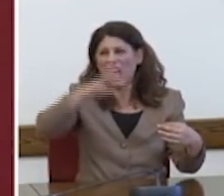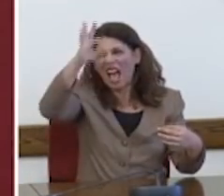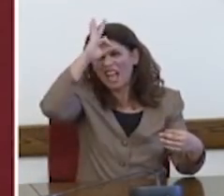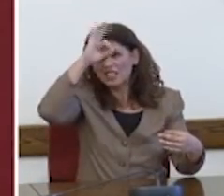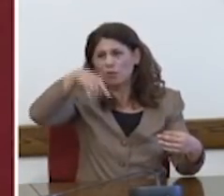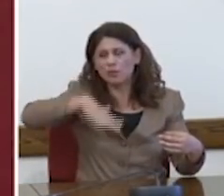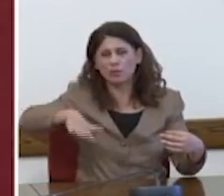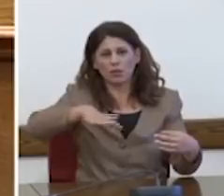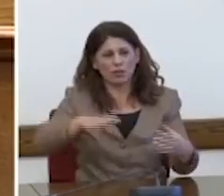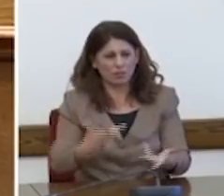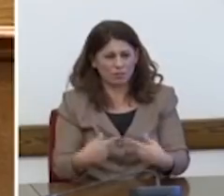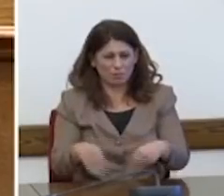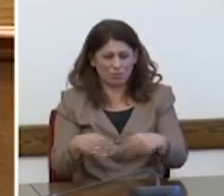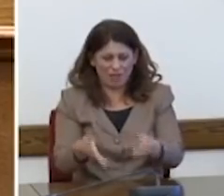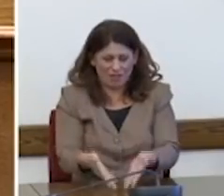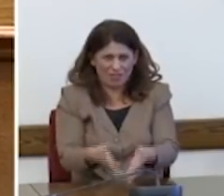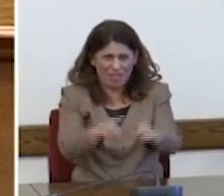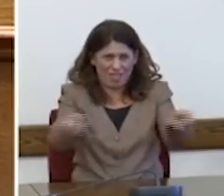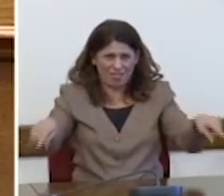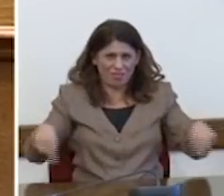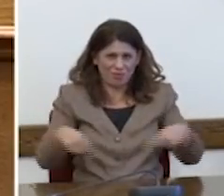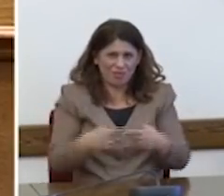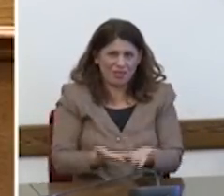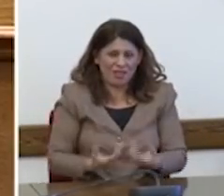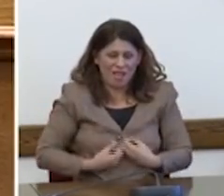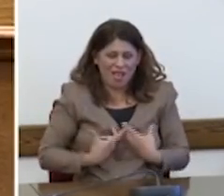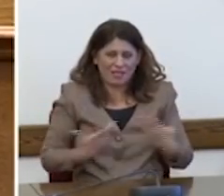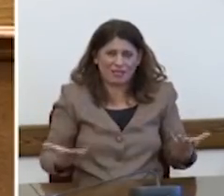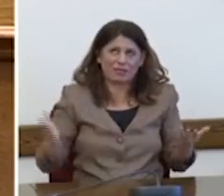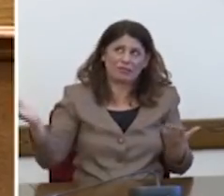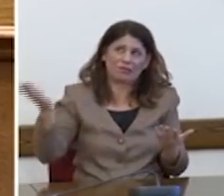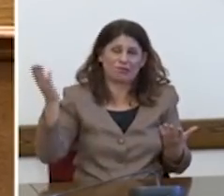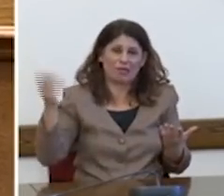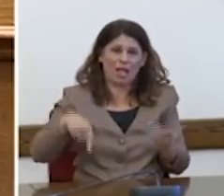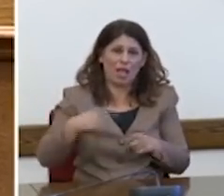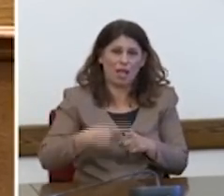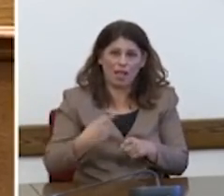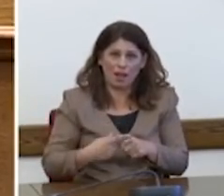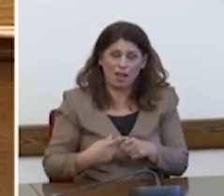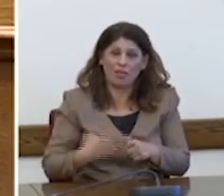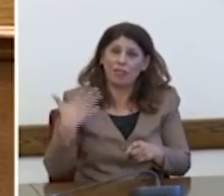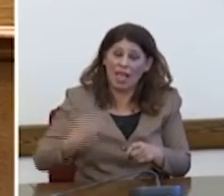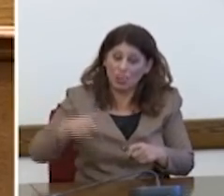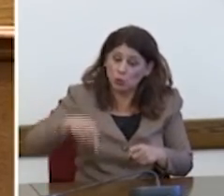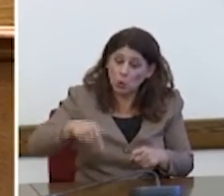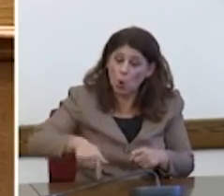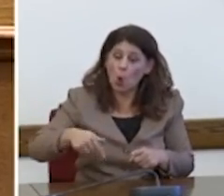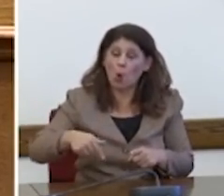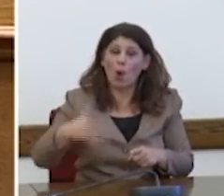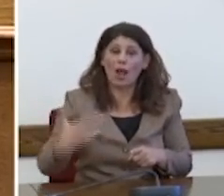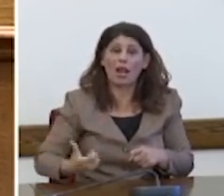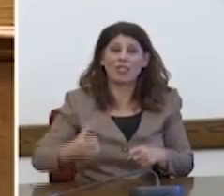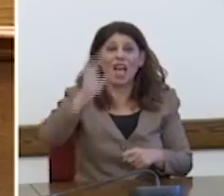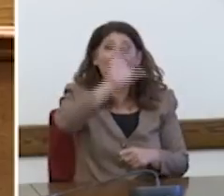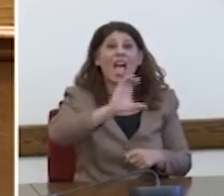ποιο πουλάτε λοιπόν σε αυτή την αίθουσα την αίσθηση ότι δήθεν η Ελλάδα αποκτά τώρα Ευρωπαίο